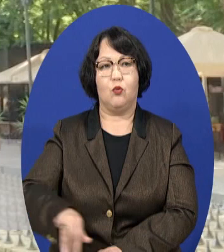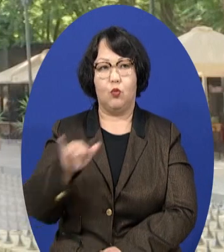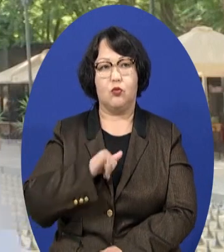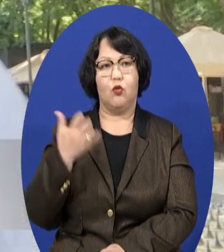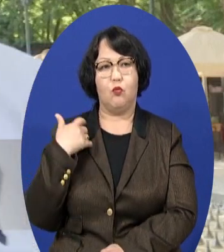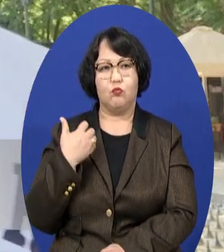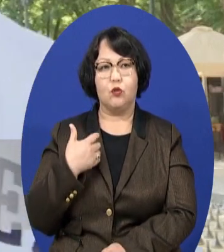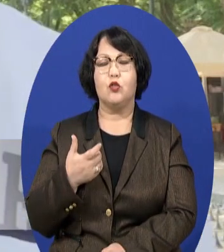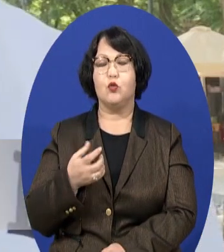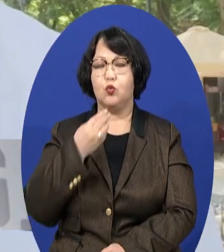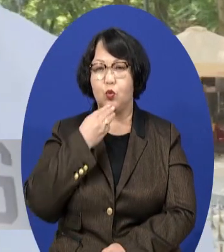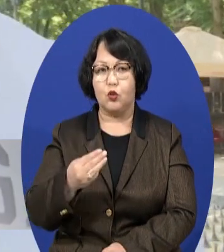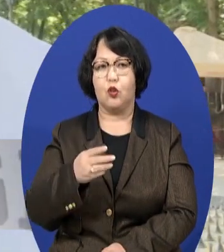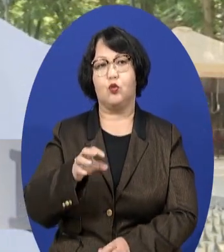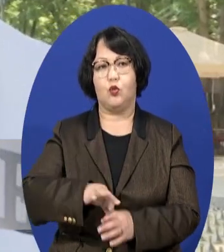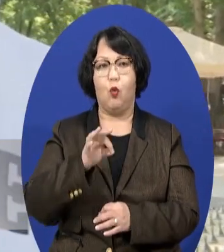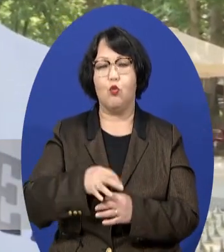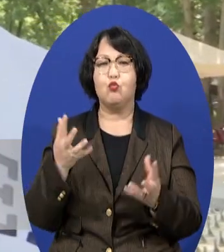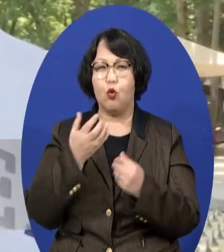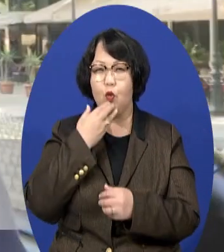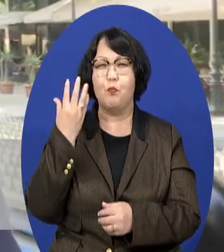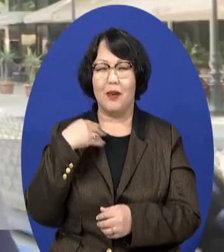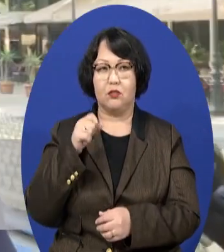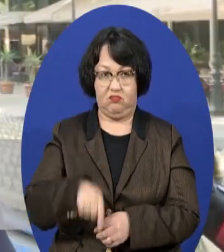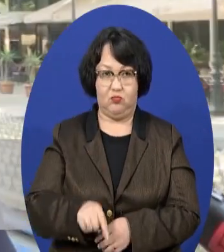байсан. Тэдний нэг нь энэ удаагийнх гэж би бодож байна.